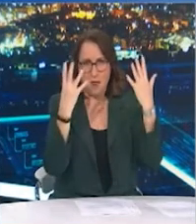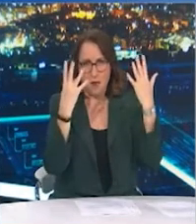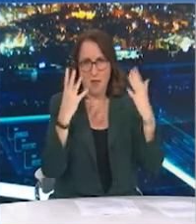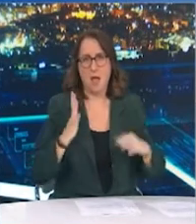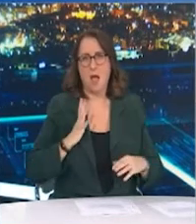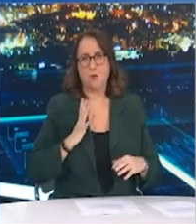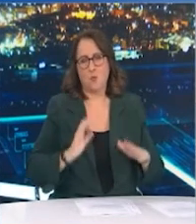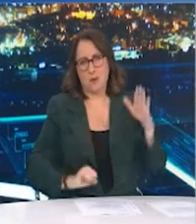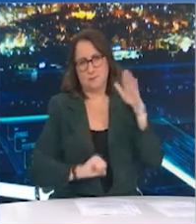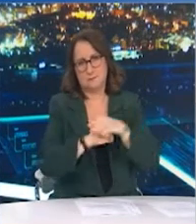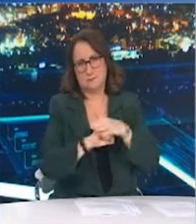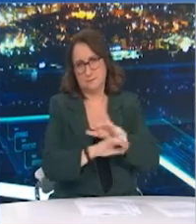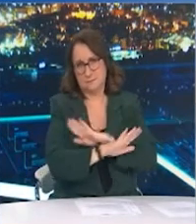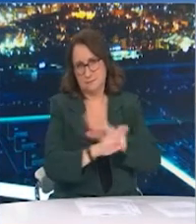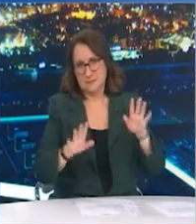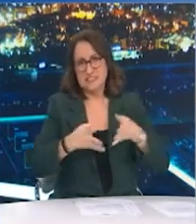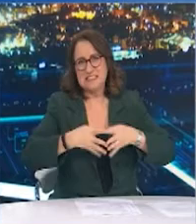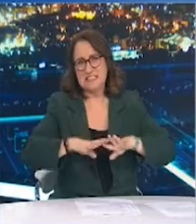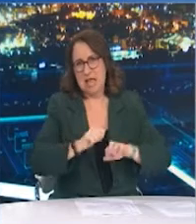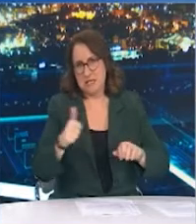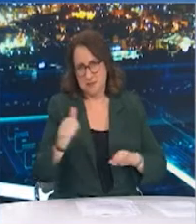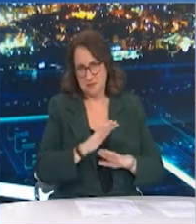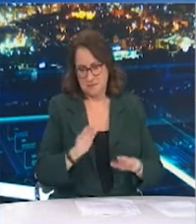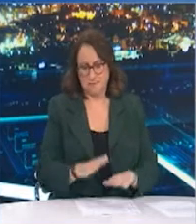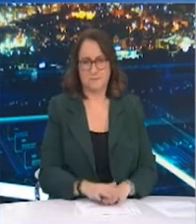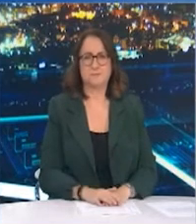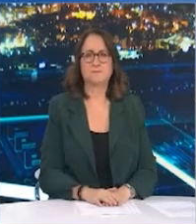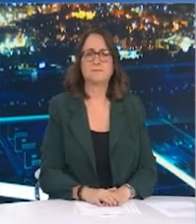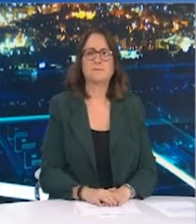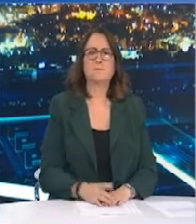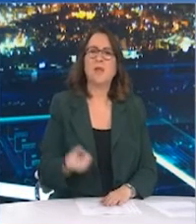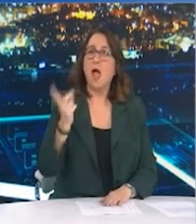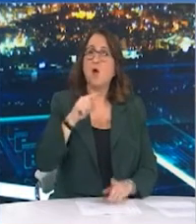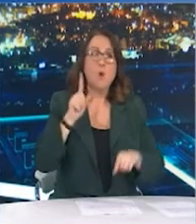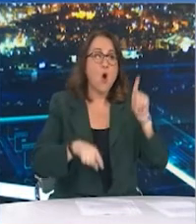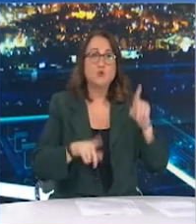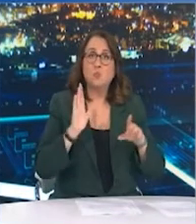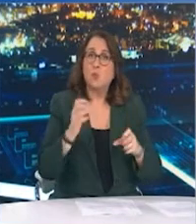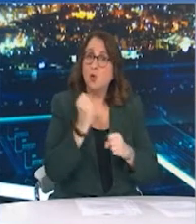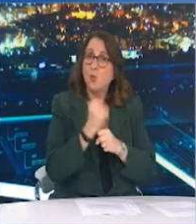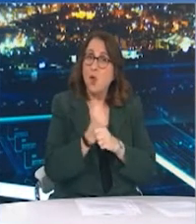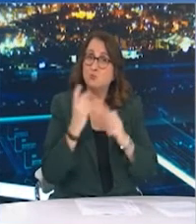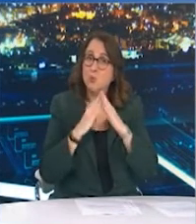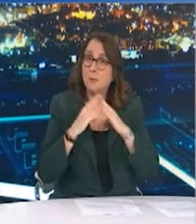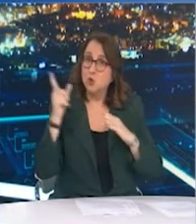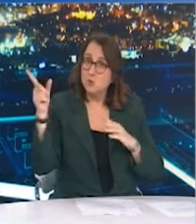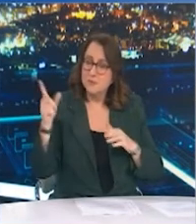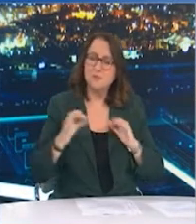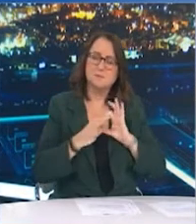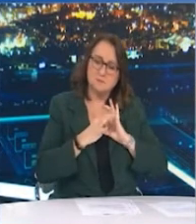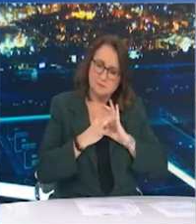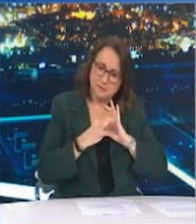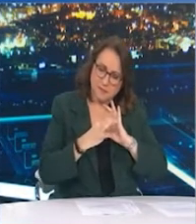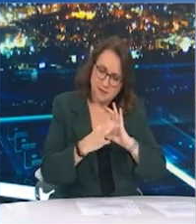με τις εταιρείες συνεχίζεται η υποχρεωτική τηλεργασία στο μέγιστο δυνατό ποσοστό, καθώς και εξυπηρέτηση του κοινού μόνο σε επίγουσες περιπτώσεις και